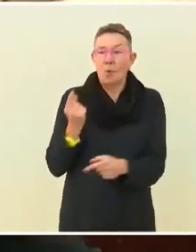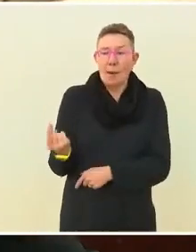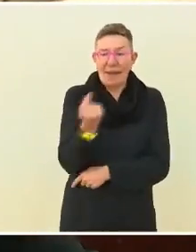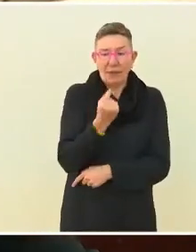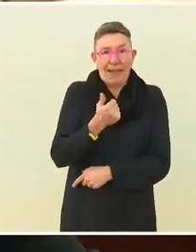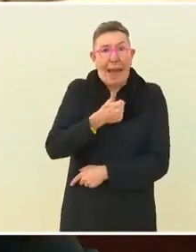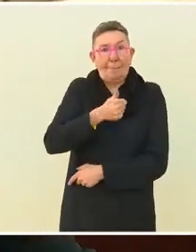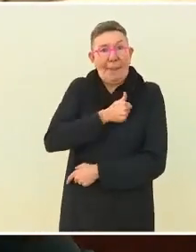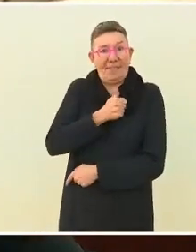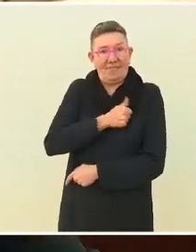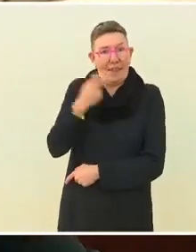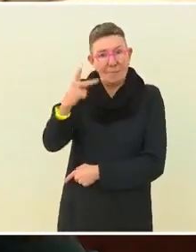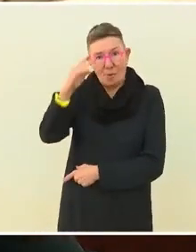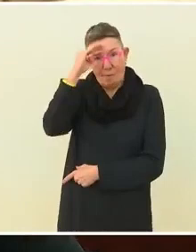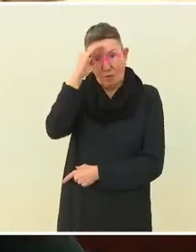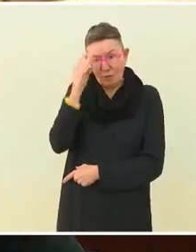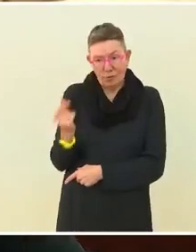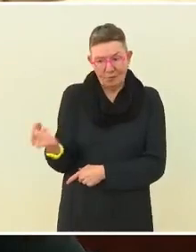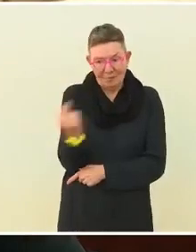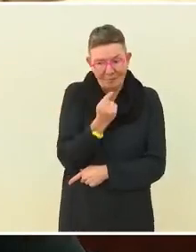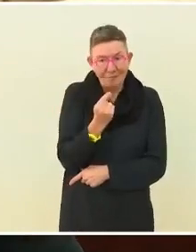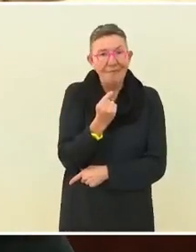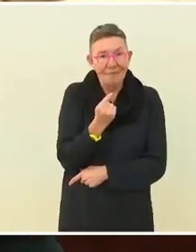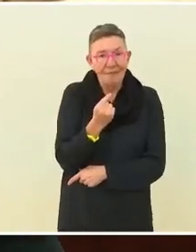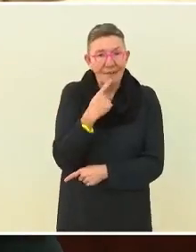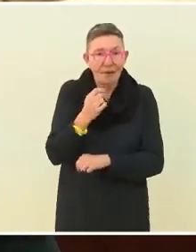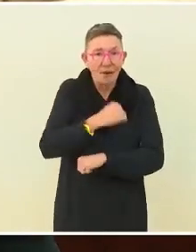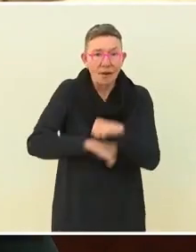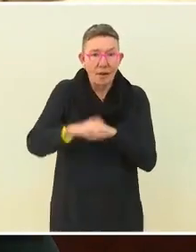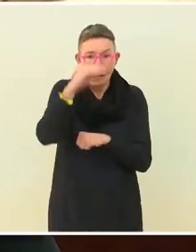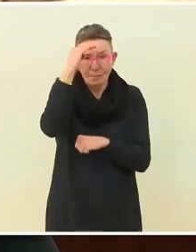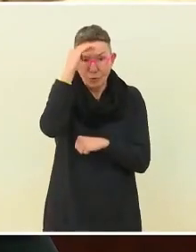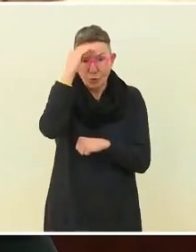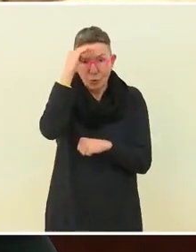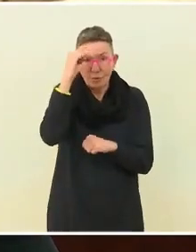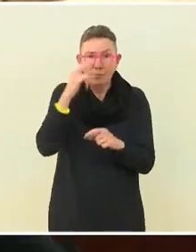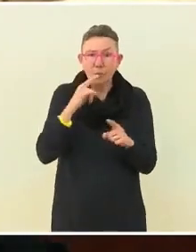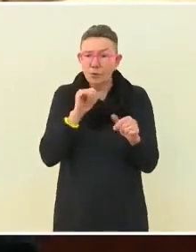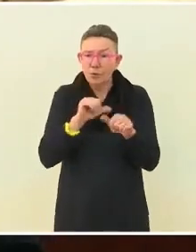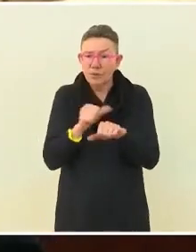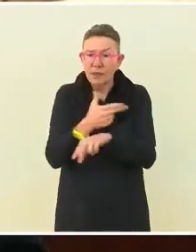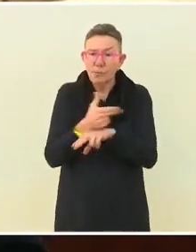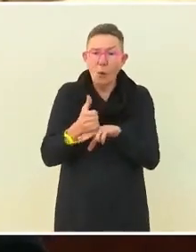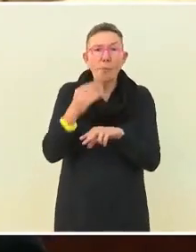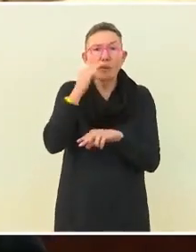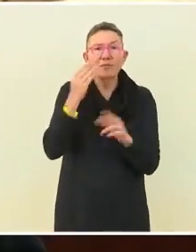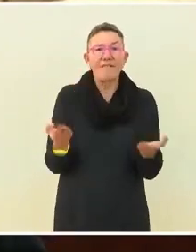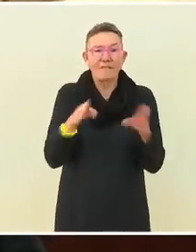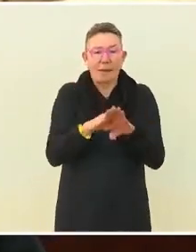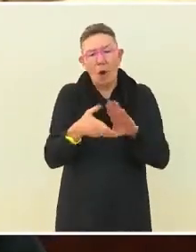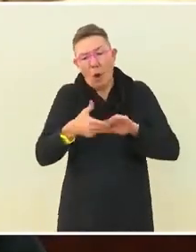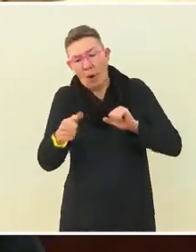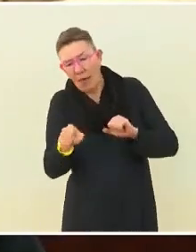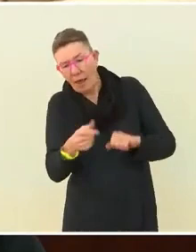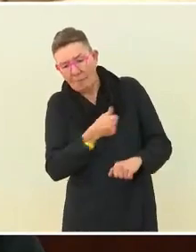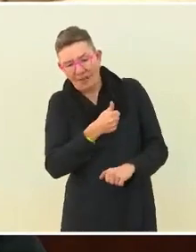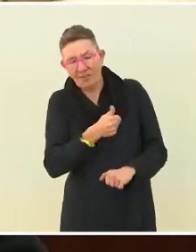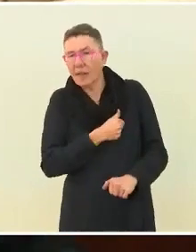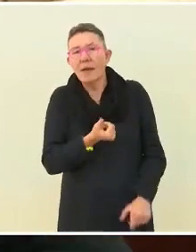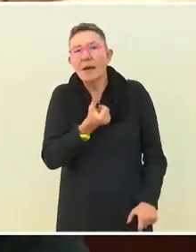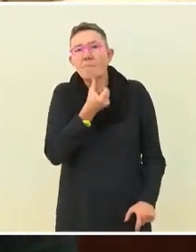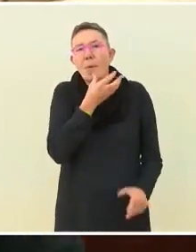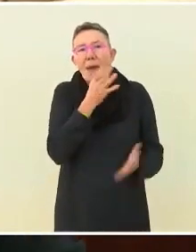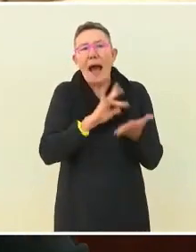privés de la Poste, qui organisent la présence postale dans les secteurs où les bureaux ferment, ne peuvent légalement reprendre l'ensemble